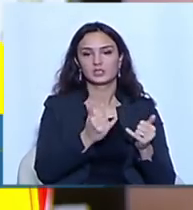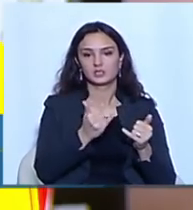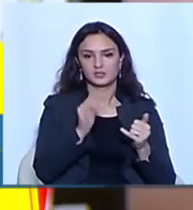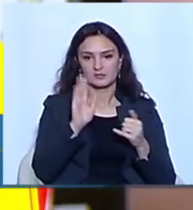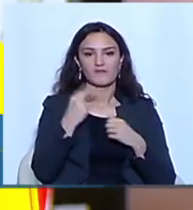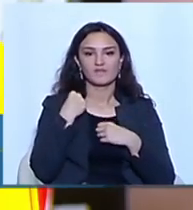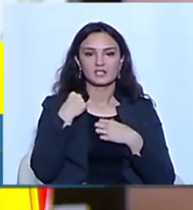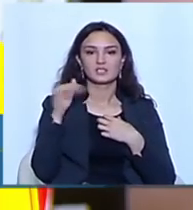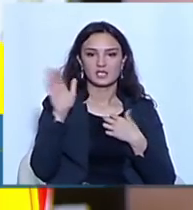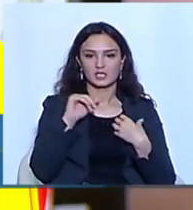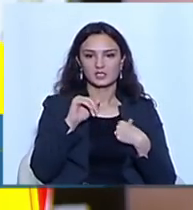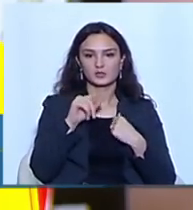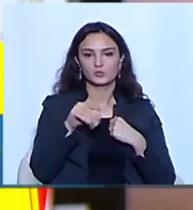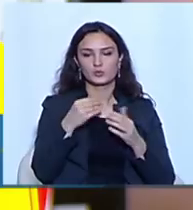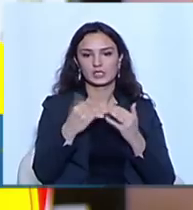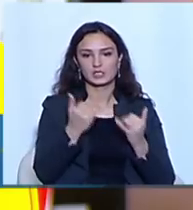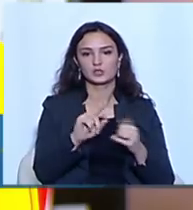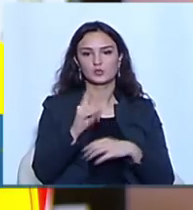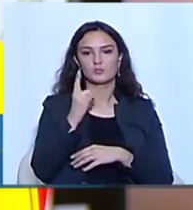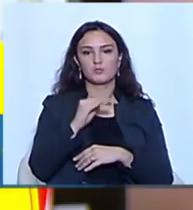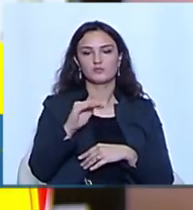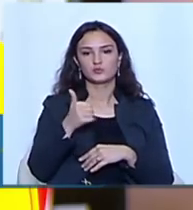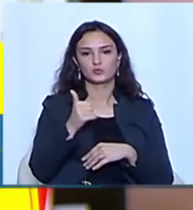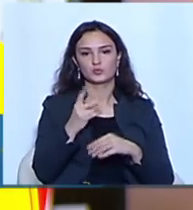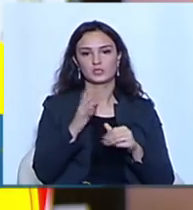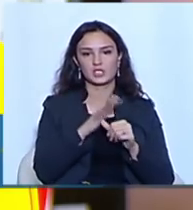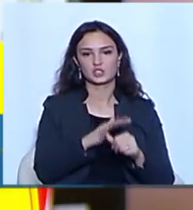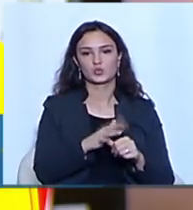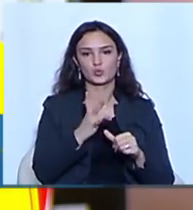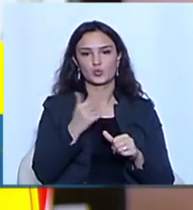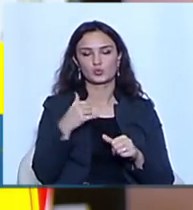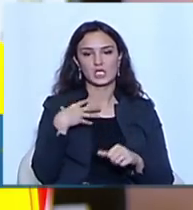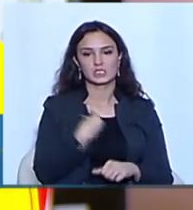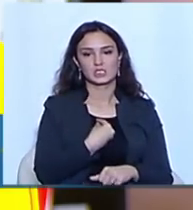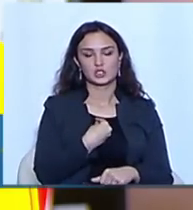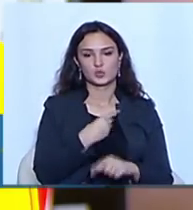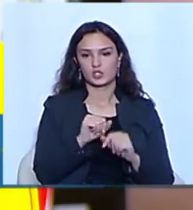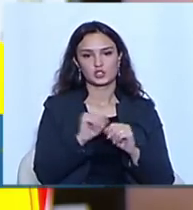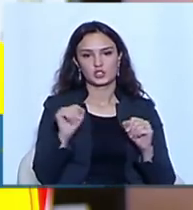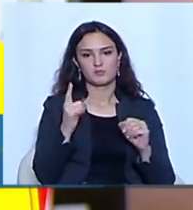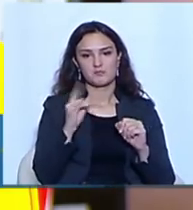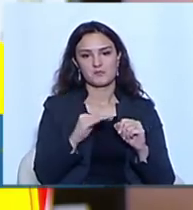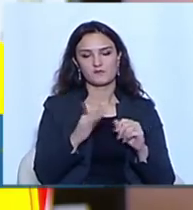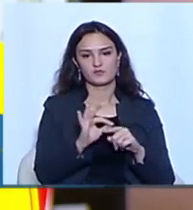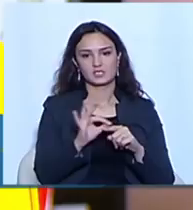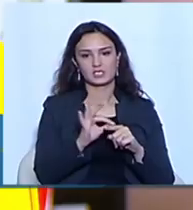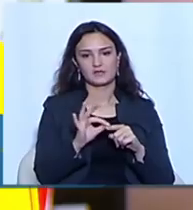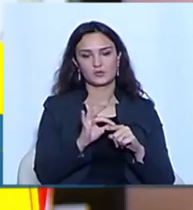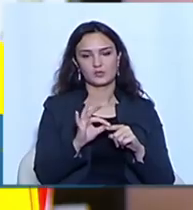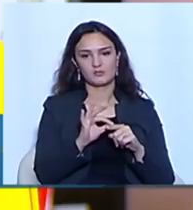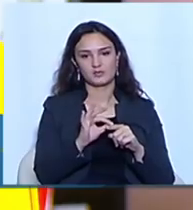ბალს აიღებ და უყიდი, იმიტომ რომ ბავშვი როგორ უნდა დაჩაგრო და აწყენინო. არ შეიძლება ბავშვის